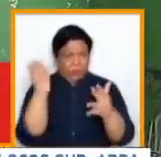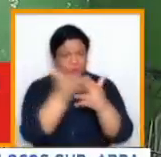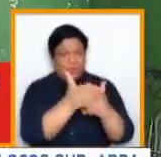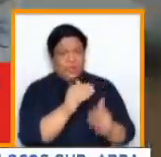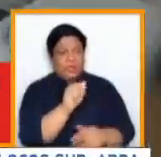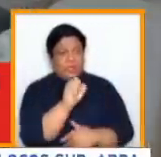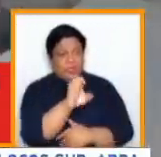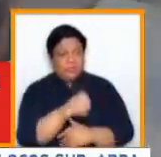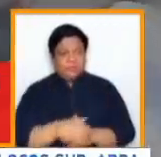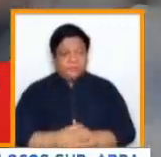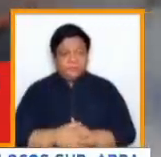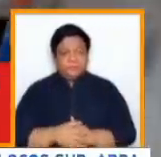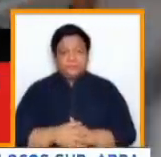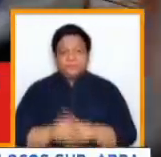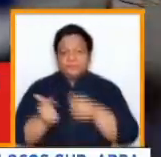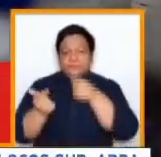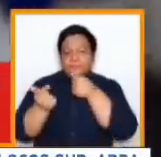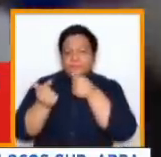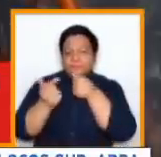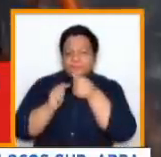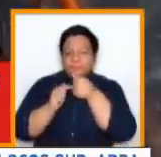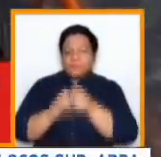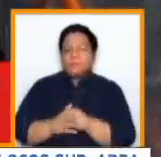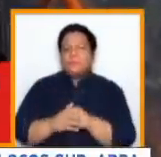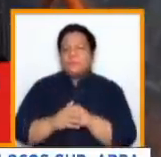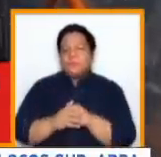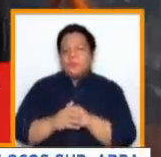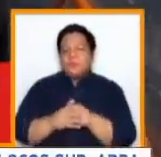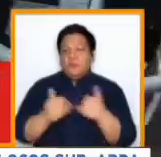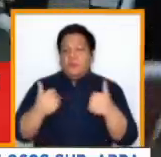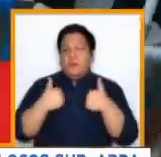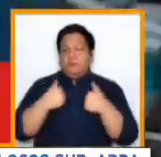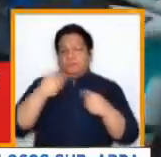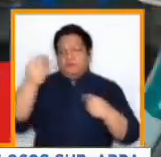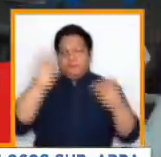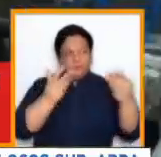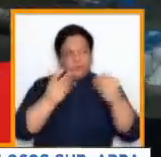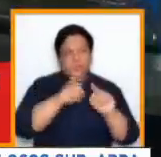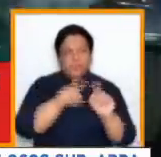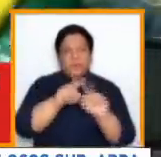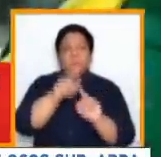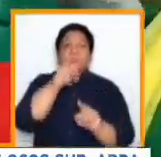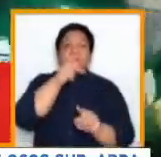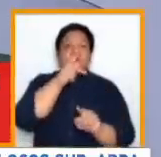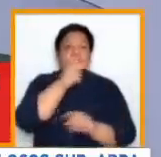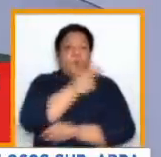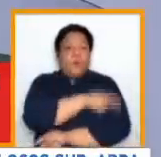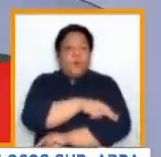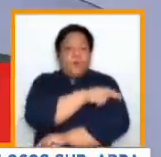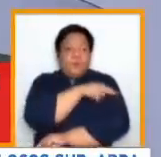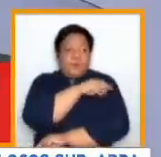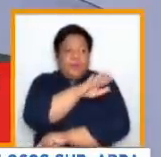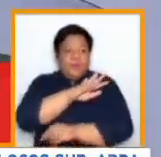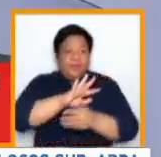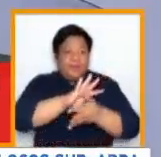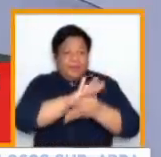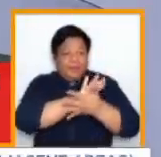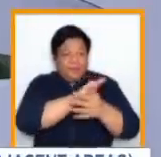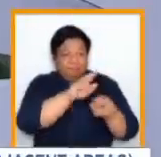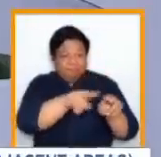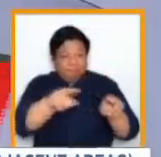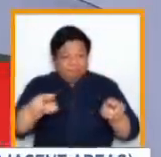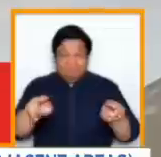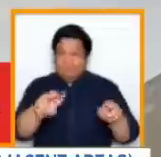tungkol sa sitwasyon ng mga malalaking pribadong ospital sa Metro Manila na nagsisipagsara na ng kanilang COVID ward dahil halos maubos ang kanilang